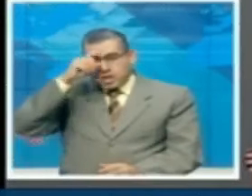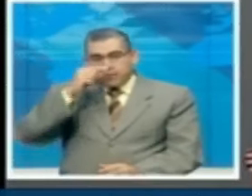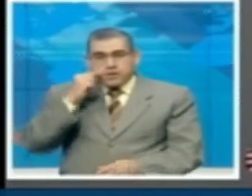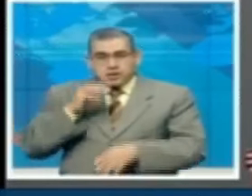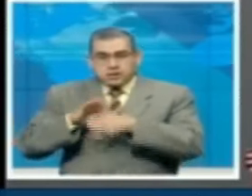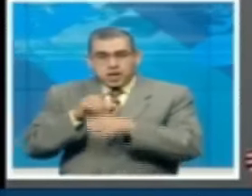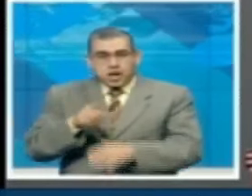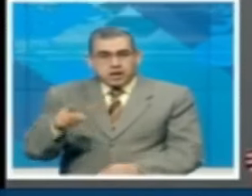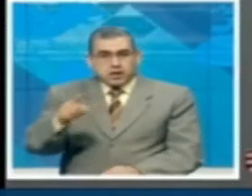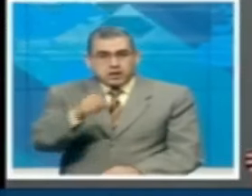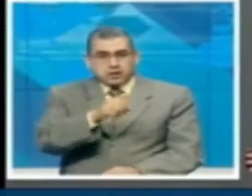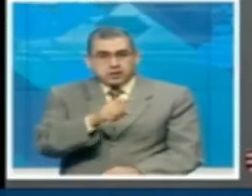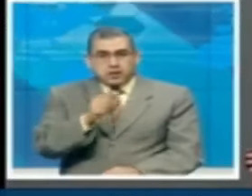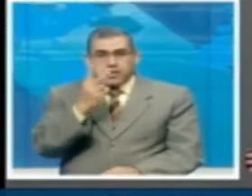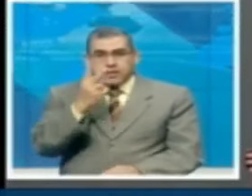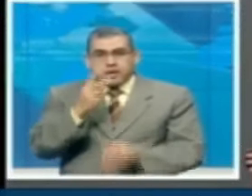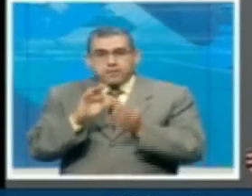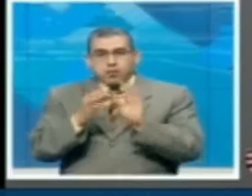ل